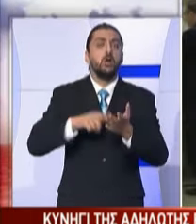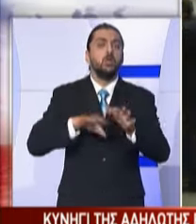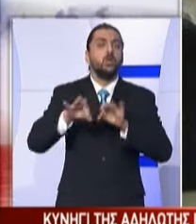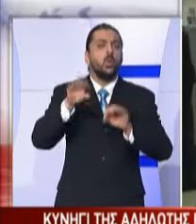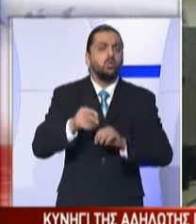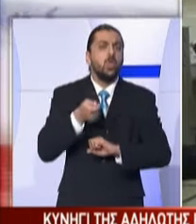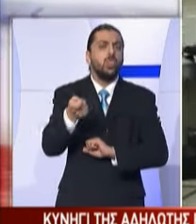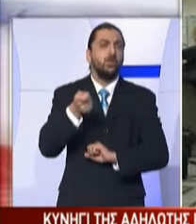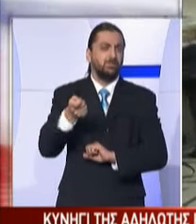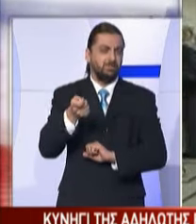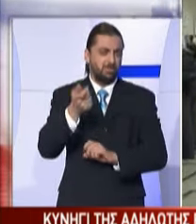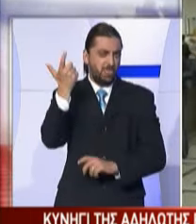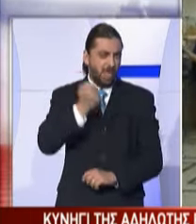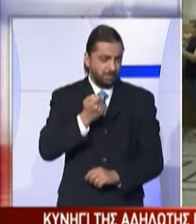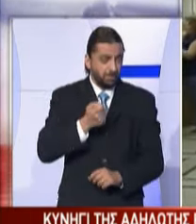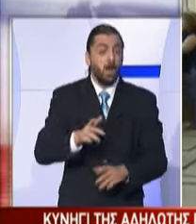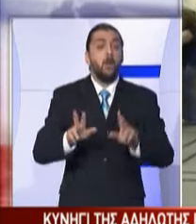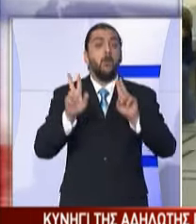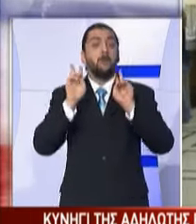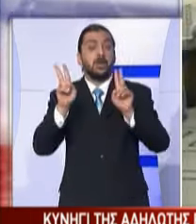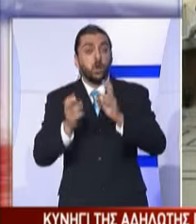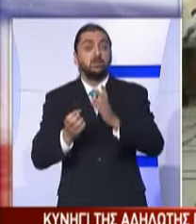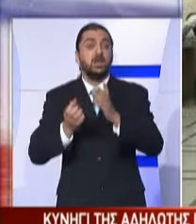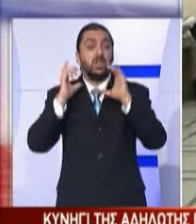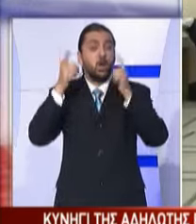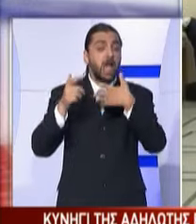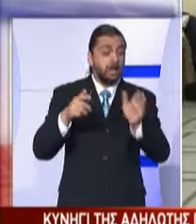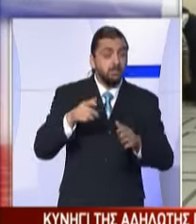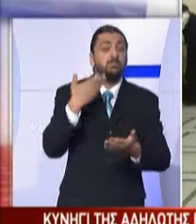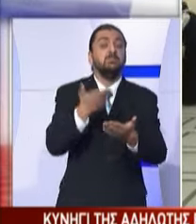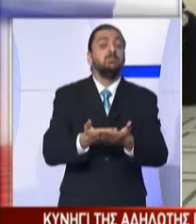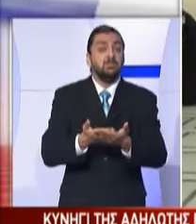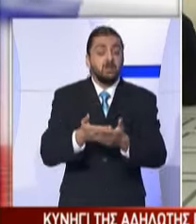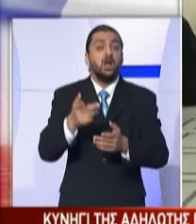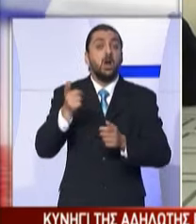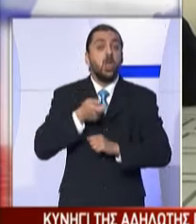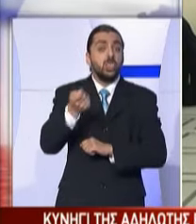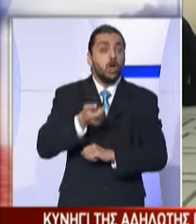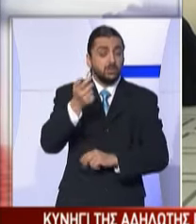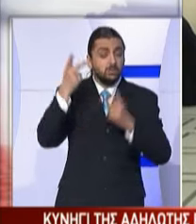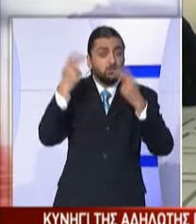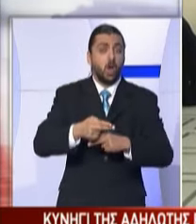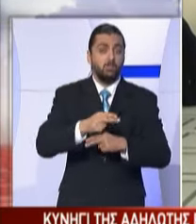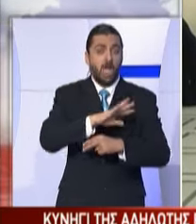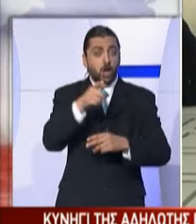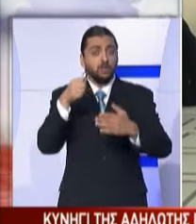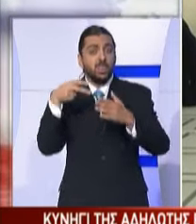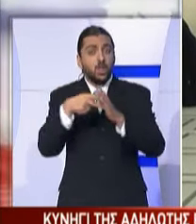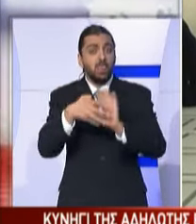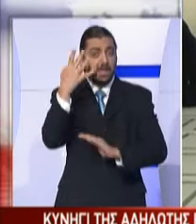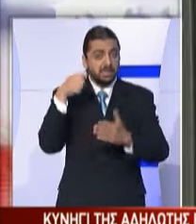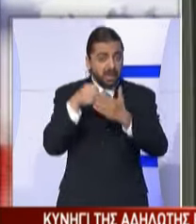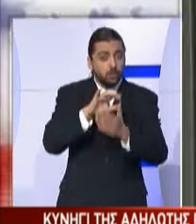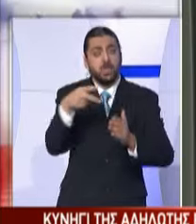Πασόκ και Δημάρ ζητούν ρητή διάταξη για το πάγωμα έως το τέλος του 2014 ή το τέλος του 2015. Κατάργηση